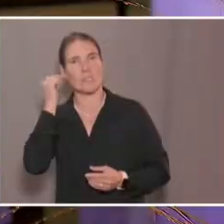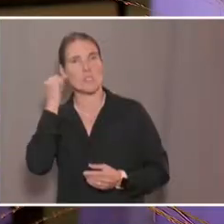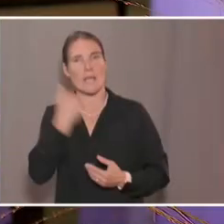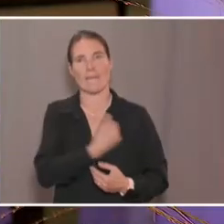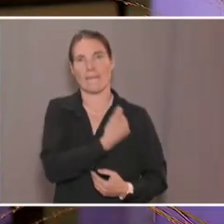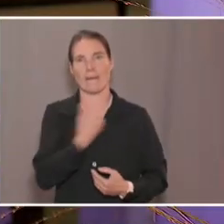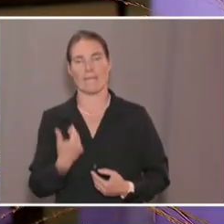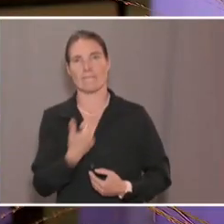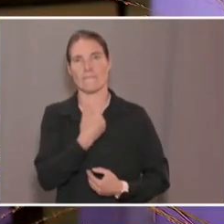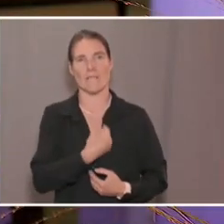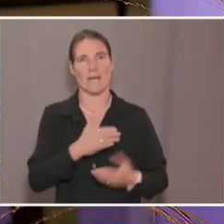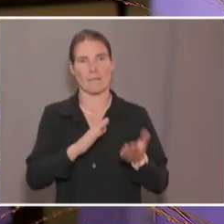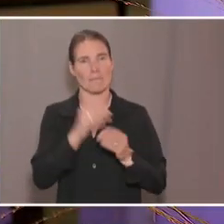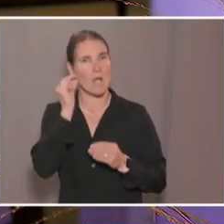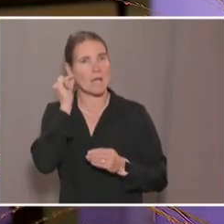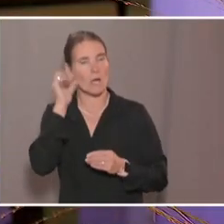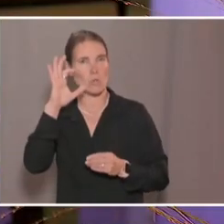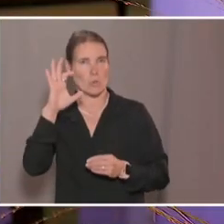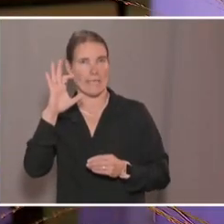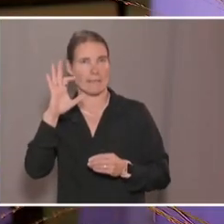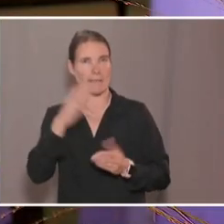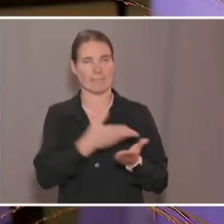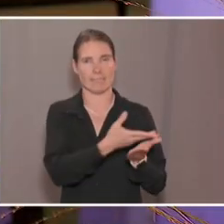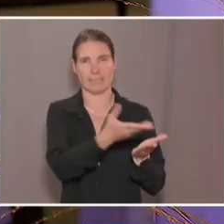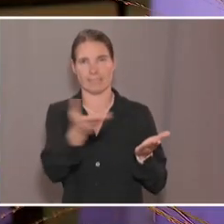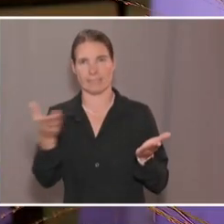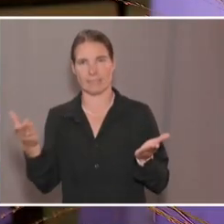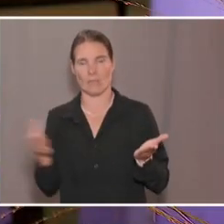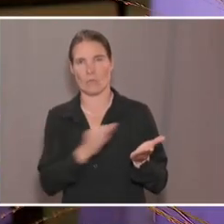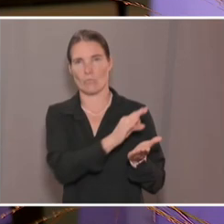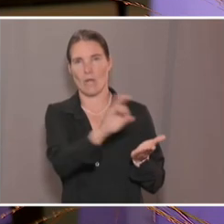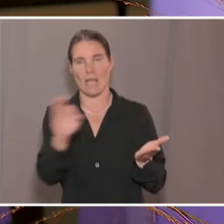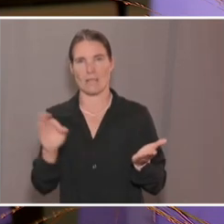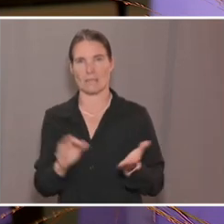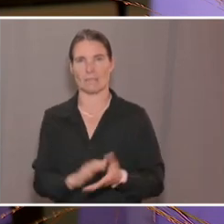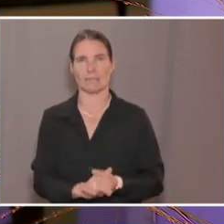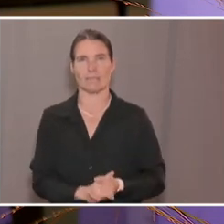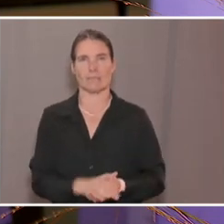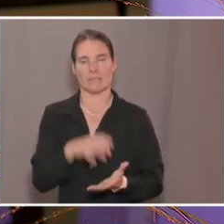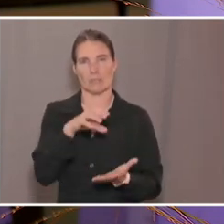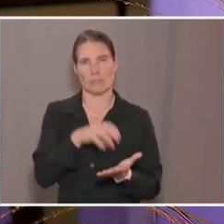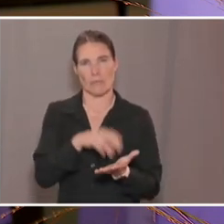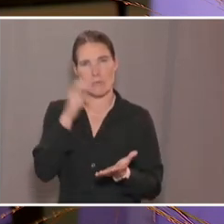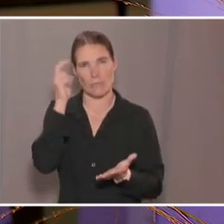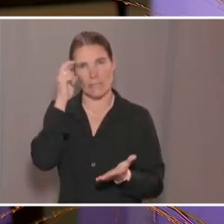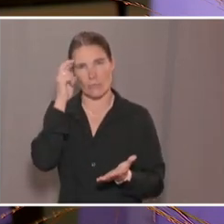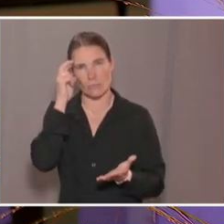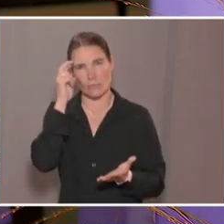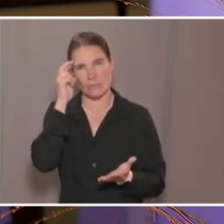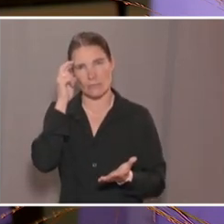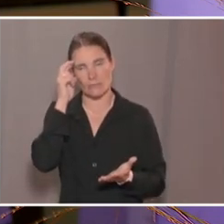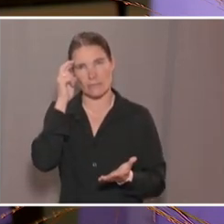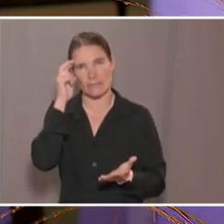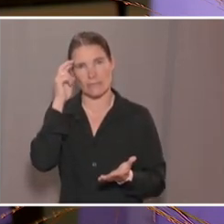All-Ability-Toiletten haben wir tatsächlich, und das ist eine schöne Fortsetzung dessen, was wir vor einiger Zeit mit der Stadt Flensburg gemacht haben,